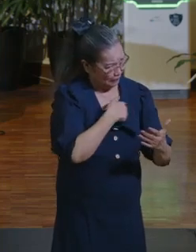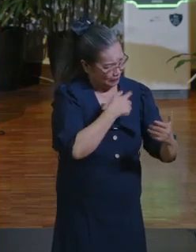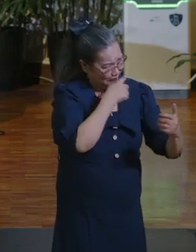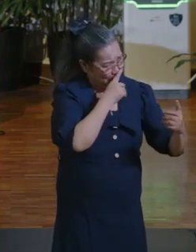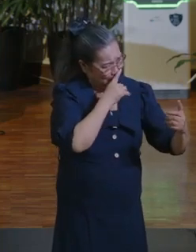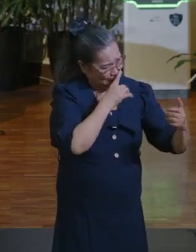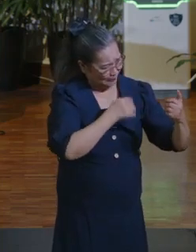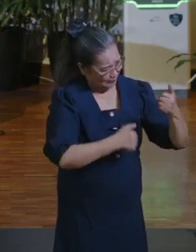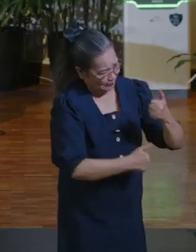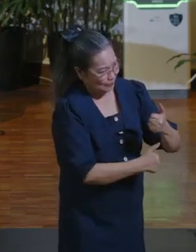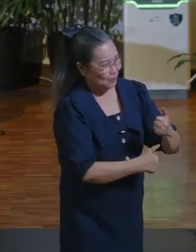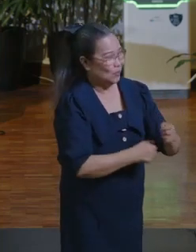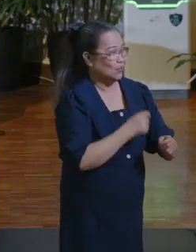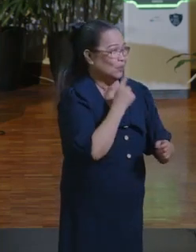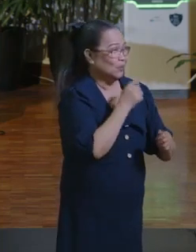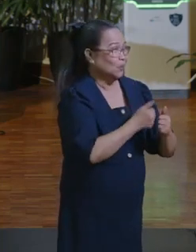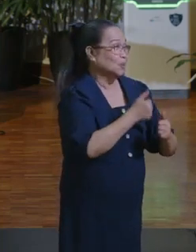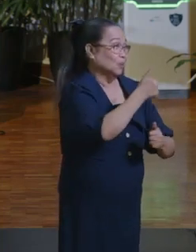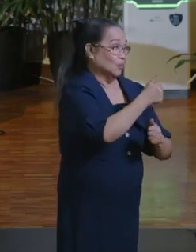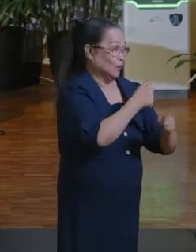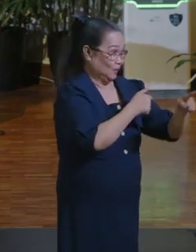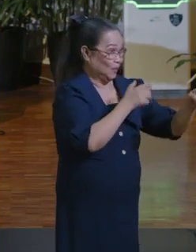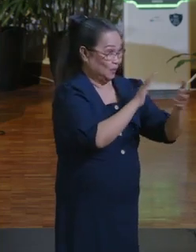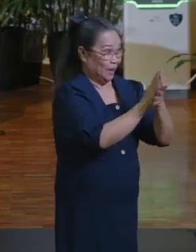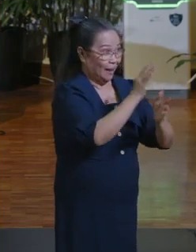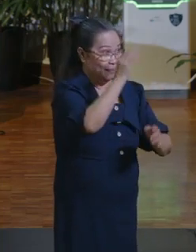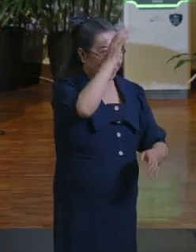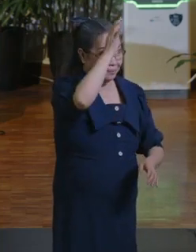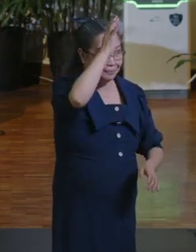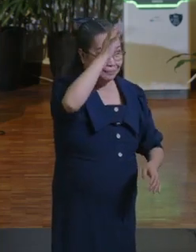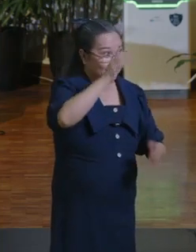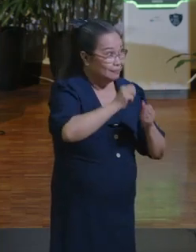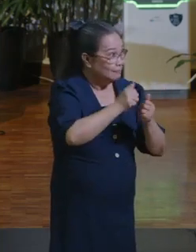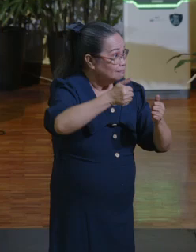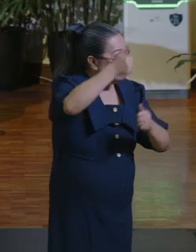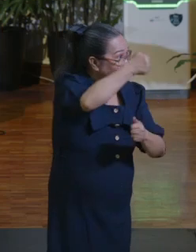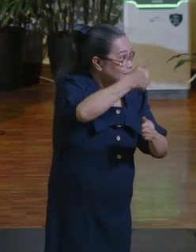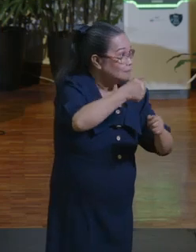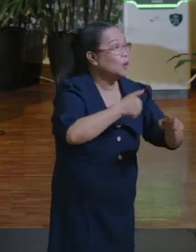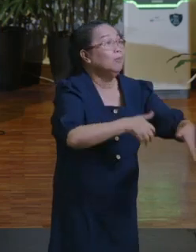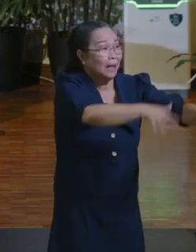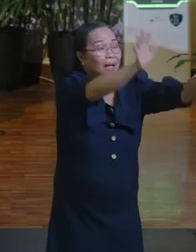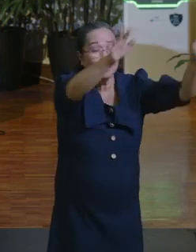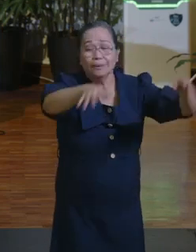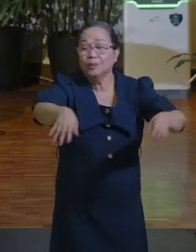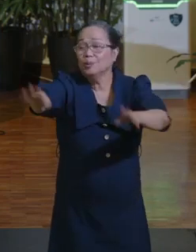Pero ganun po ang pagiging head. Gusto niyo maging head? Kayo na lang.